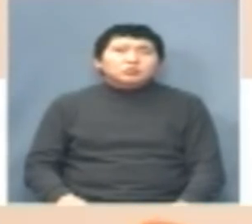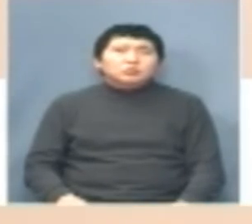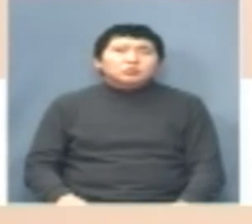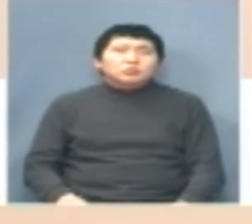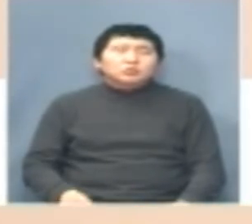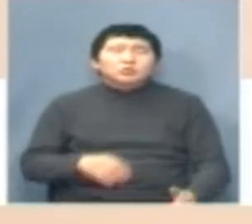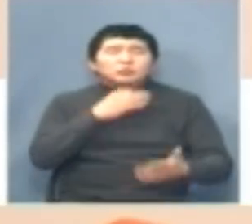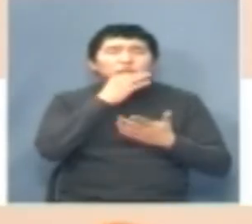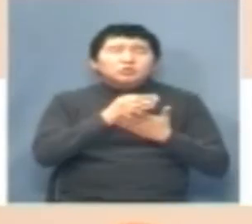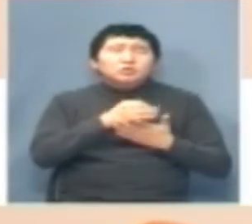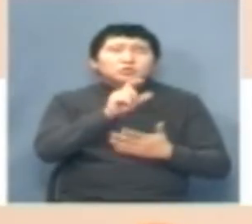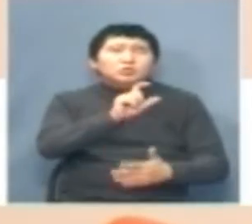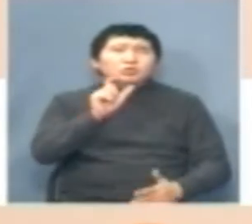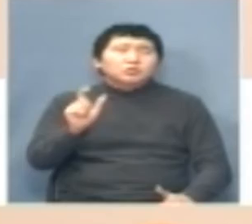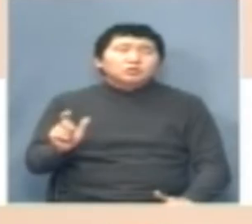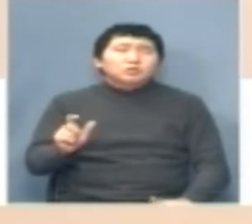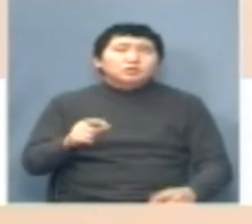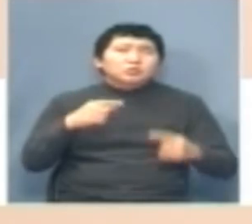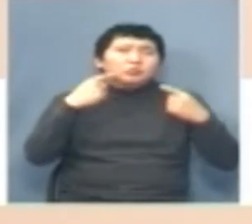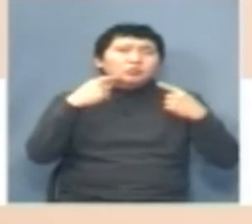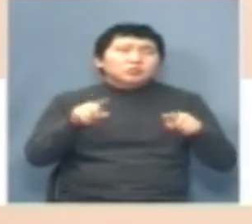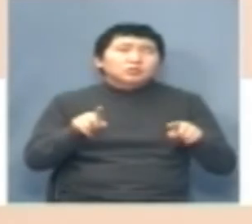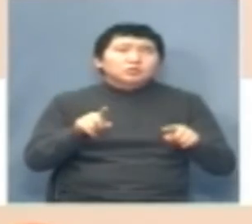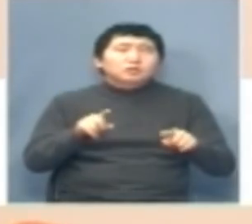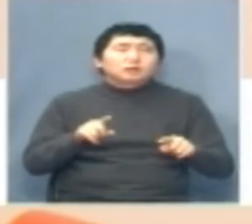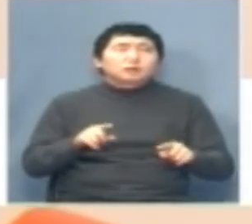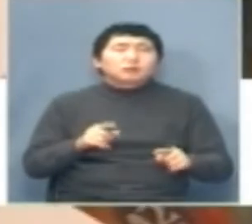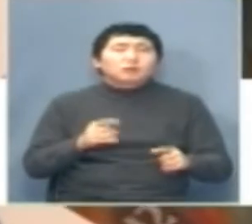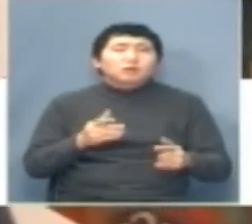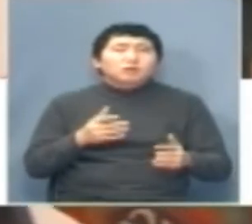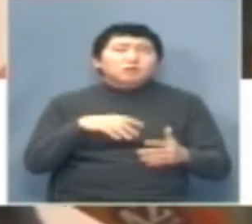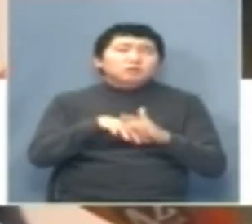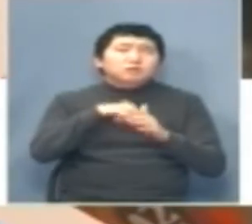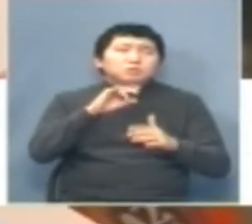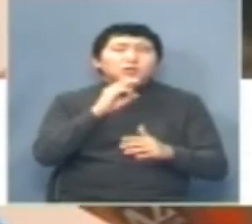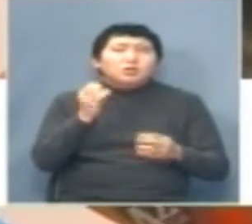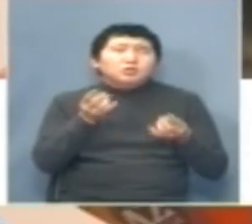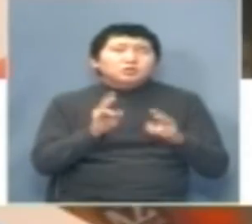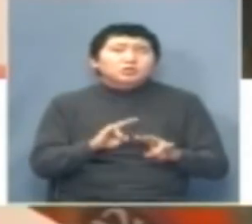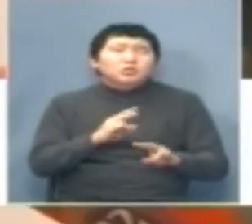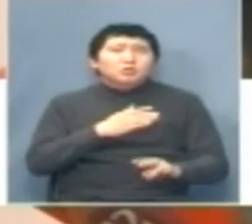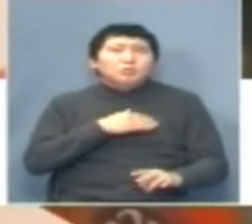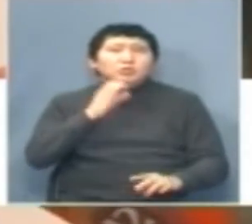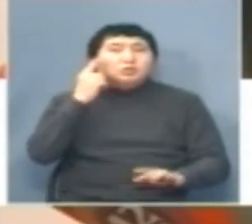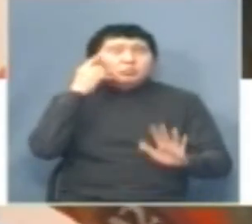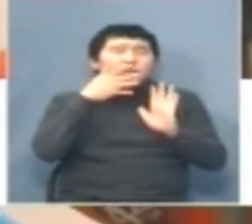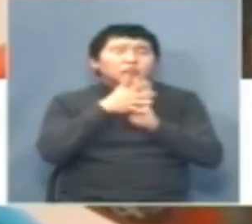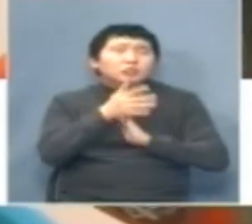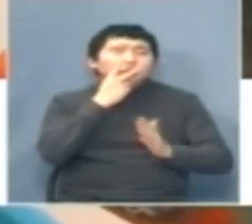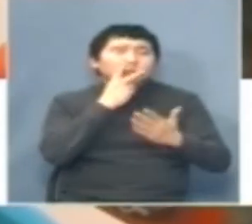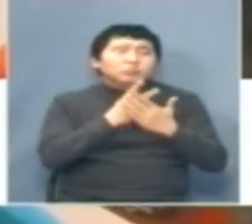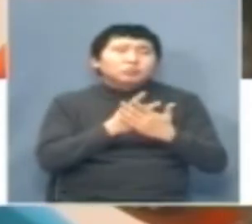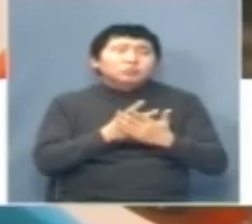шенеуніктер басқа амал қалдырмайды кейде кәсіпкерге. Әрине мұндай кісілерге біз түсіністікпен қарауымыз керек және де